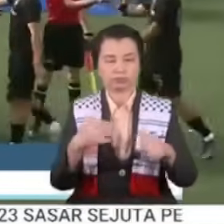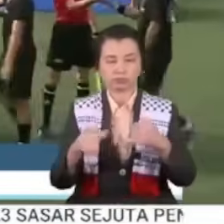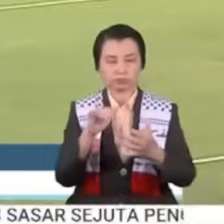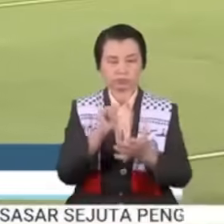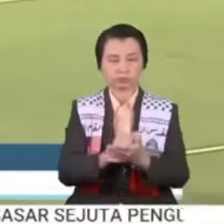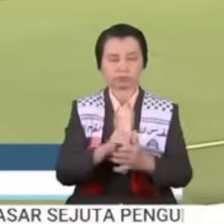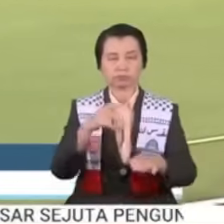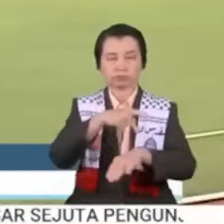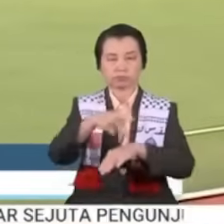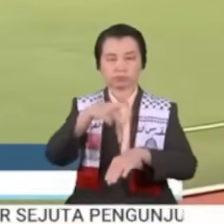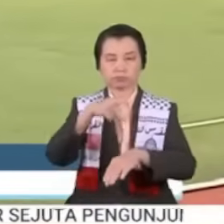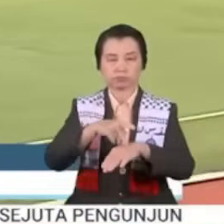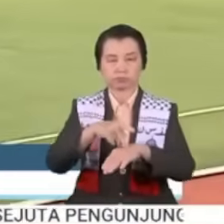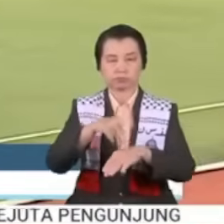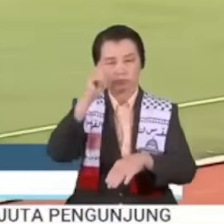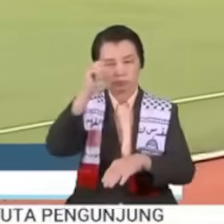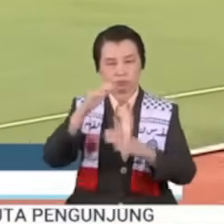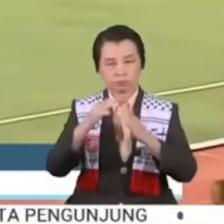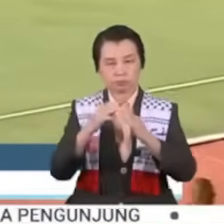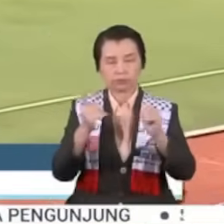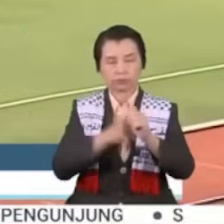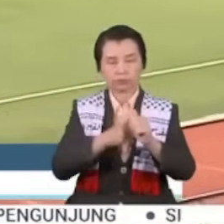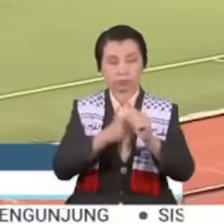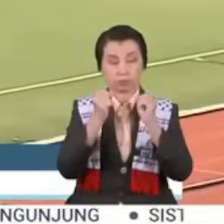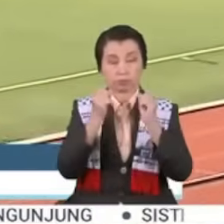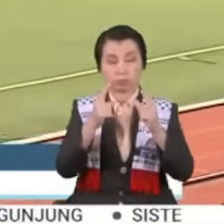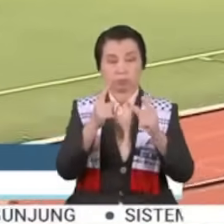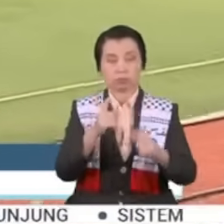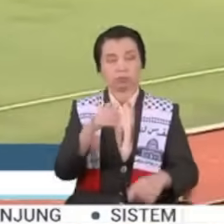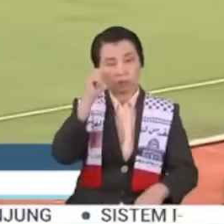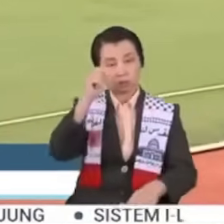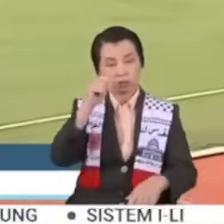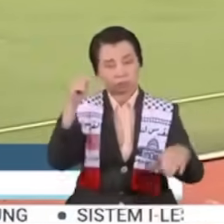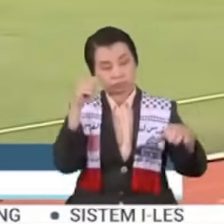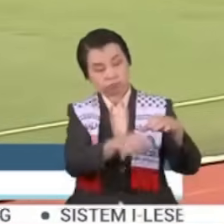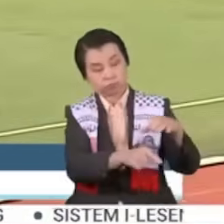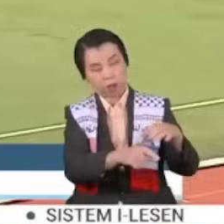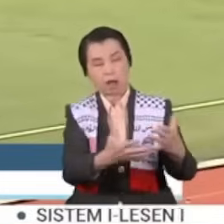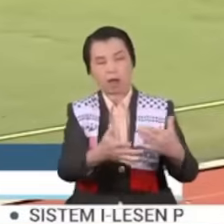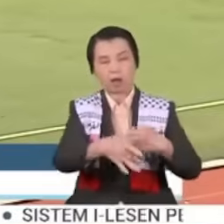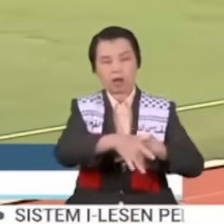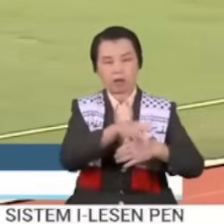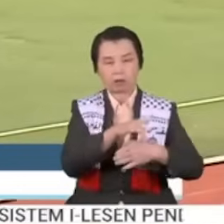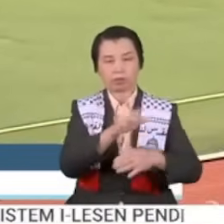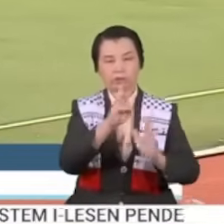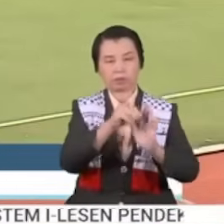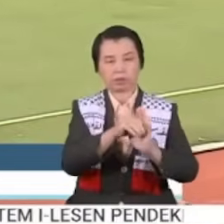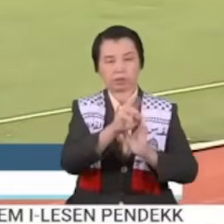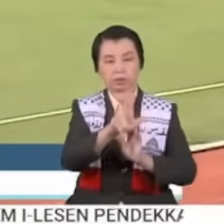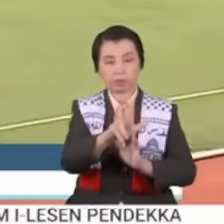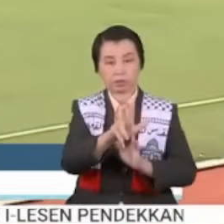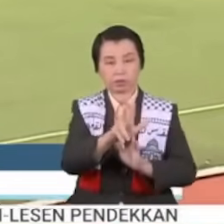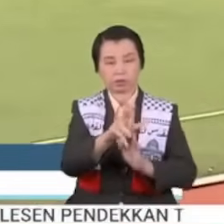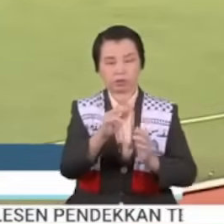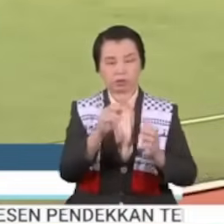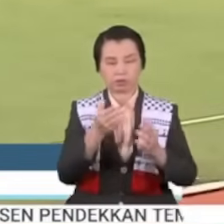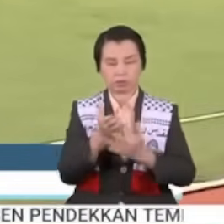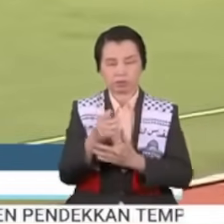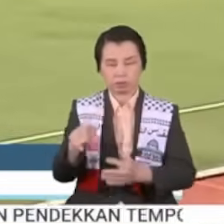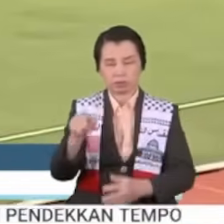diadiip itu rumah terlebih dahulu mengejutkan TFC apabila membuka jaringan seawal minit ketiga menerusi Junior